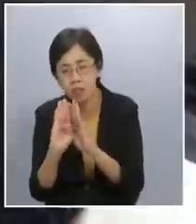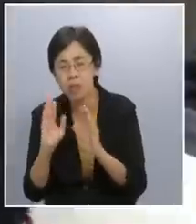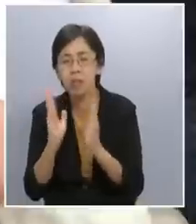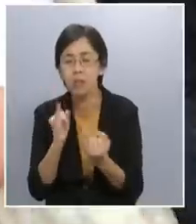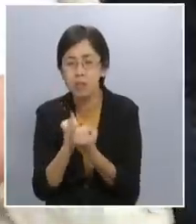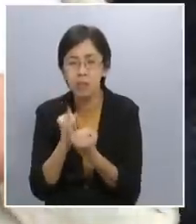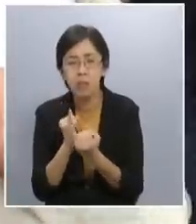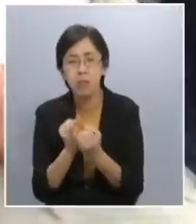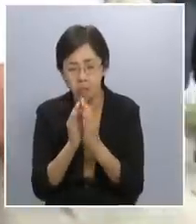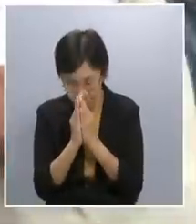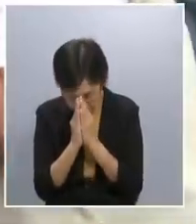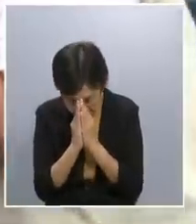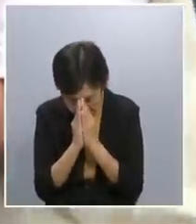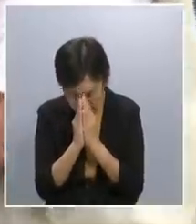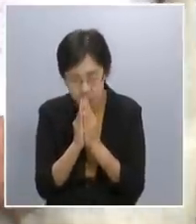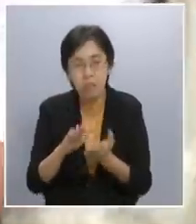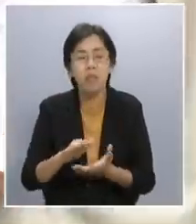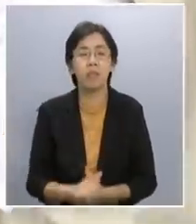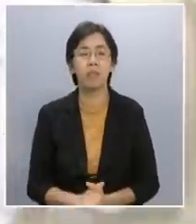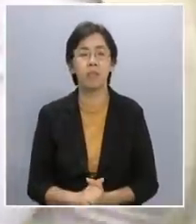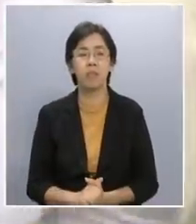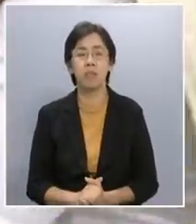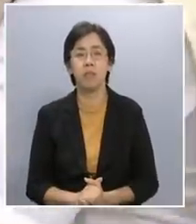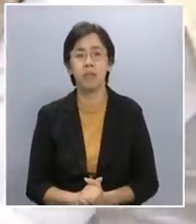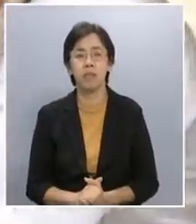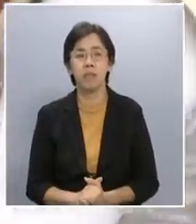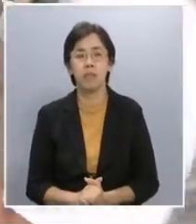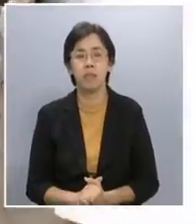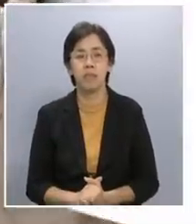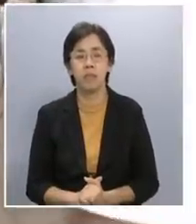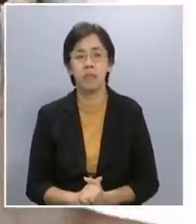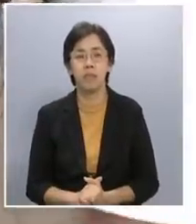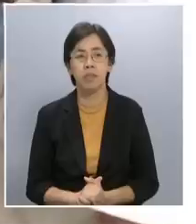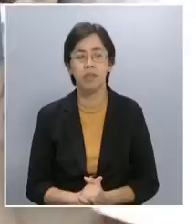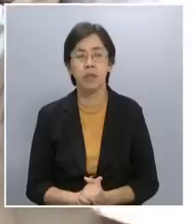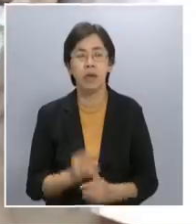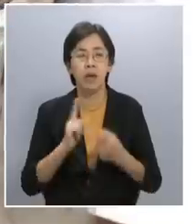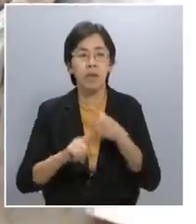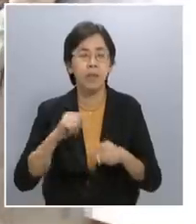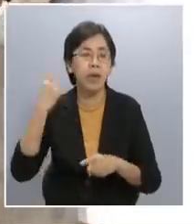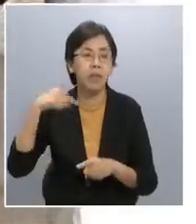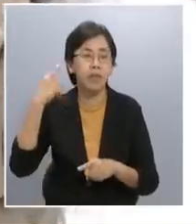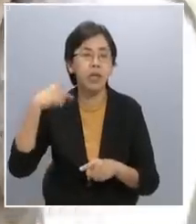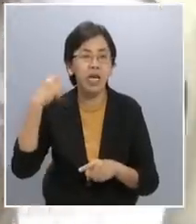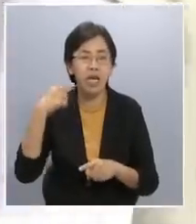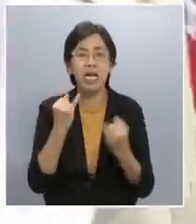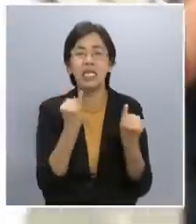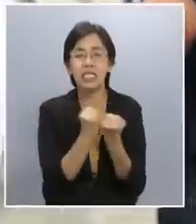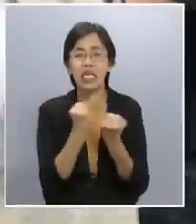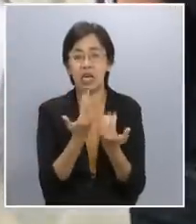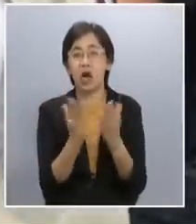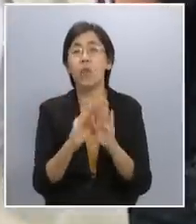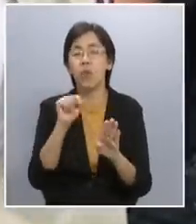ขอขมาต่อหน้าศพนะครับที่สำคัญคุณผู้ชมครับหนึ่งในนั้นนะฮะเป็นเพื่อนผู้หญิงที่บอกว่าสนิทกับครอบครัวนี้ม